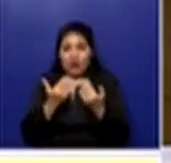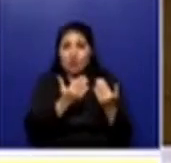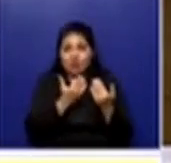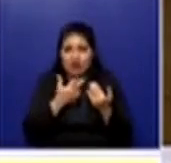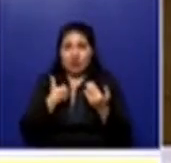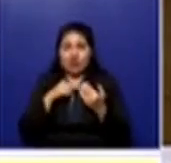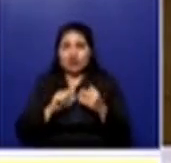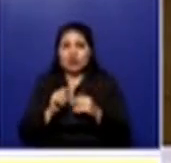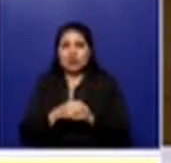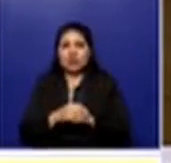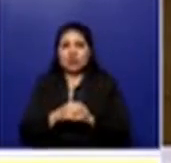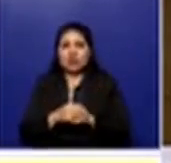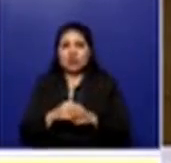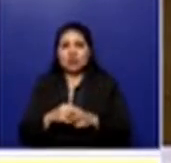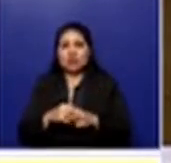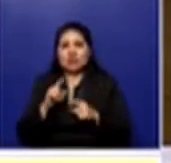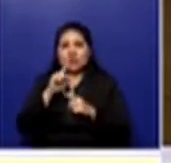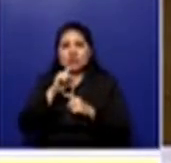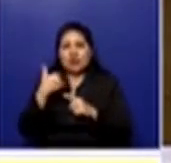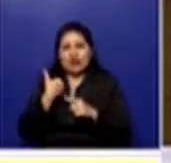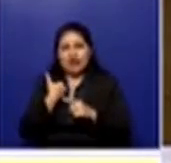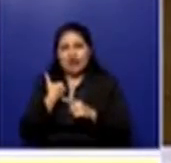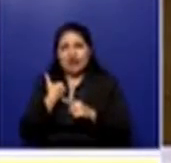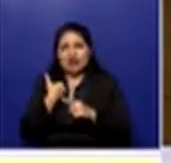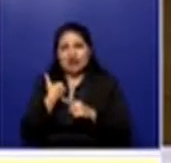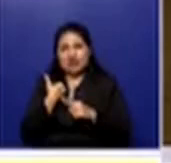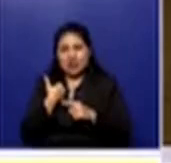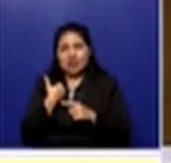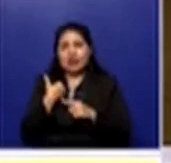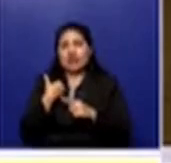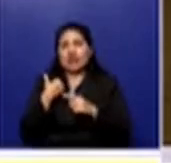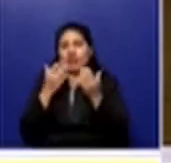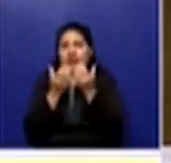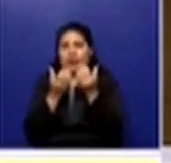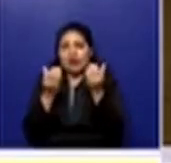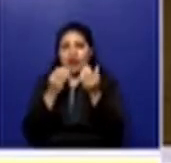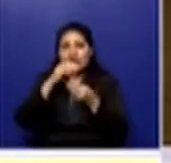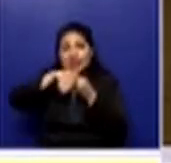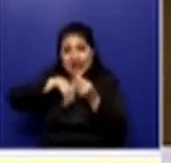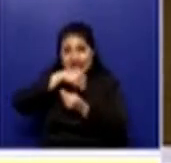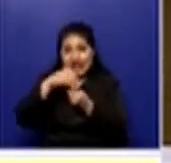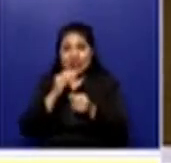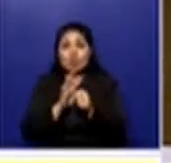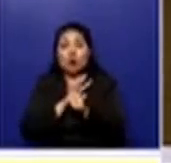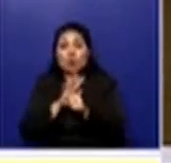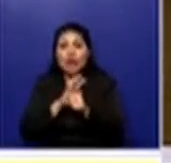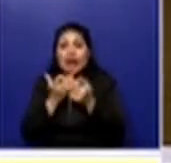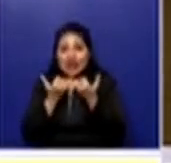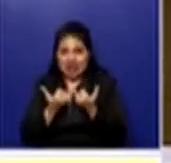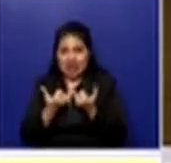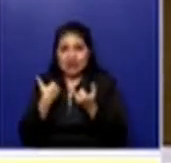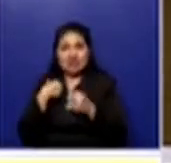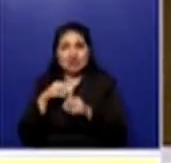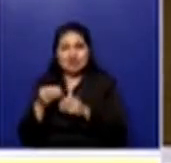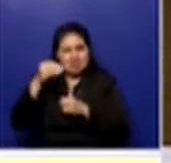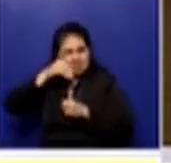ะเรื่องของการน้อมนำปรัชญาเศรษฐกิจพอเพียงอันนี้เป็นรากฐานในการทำงานของไทย PBS